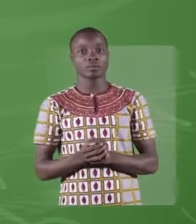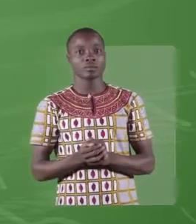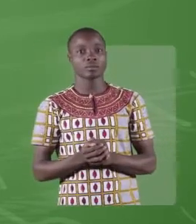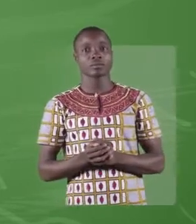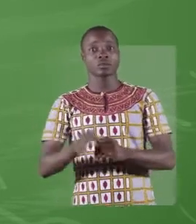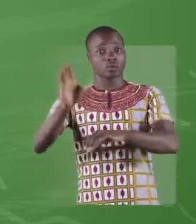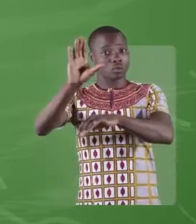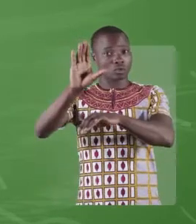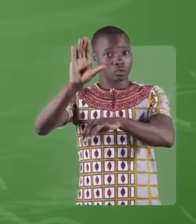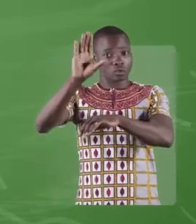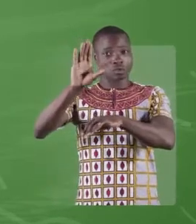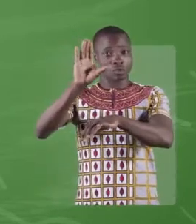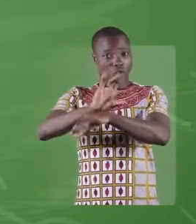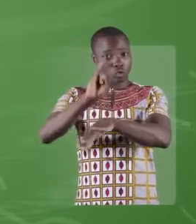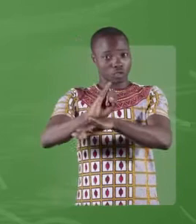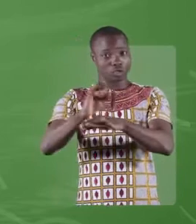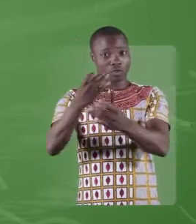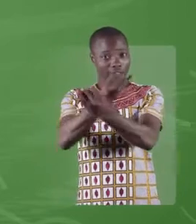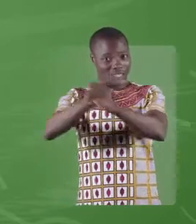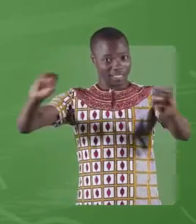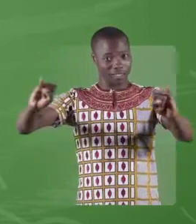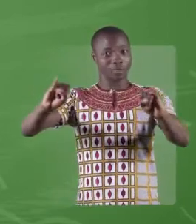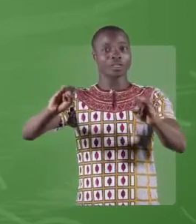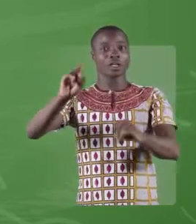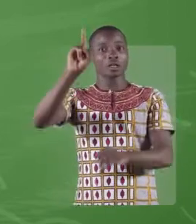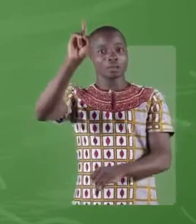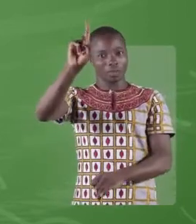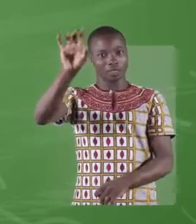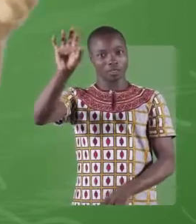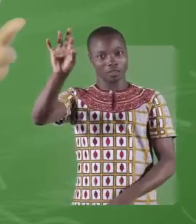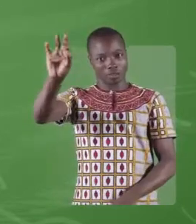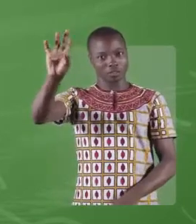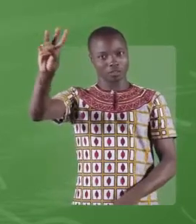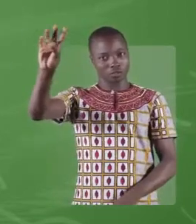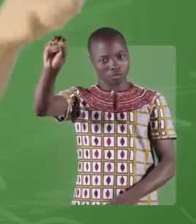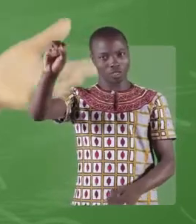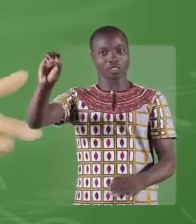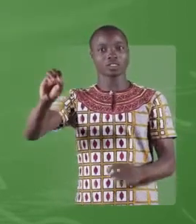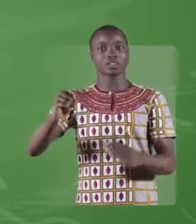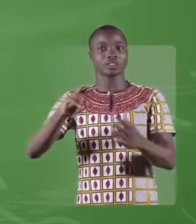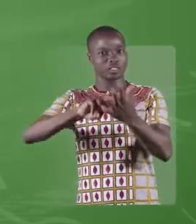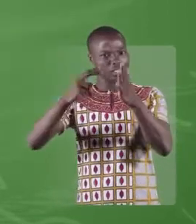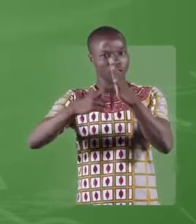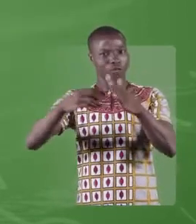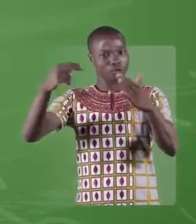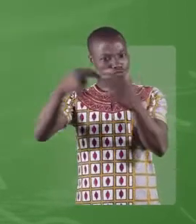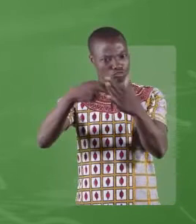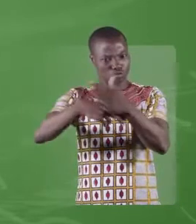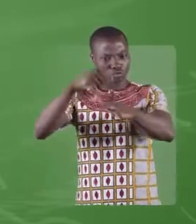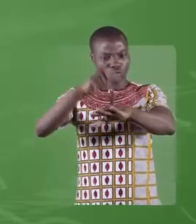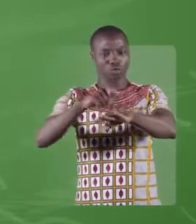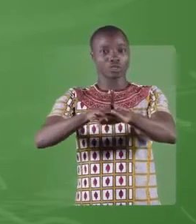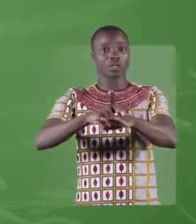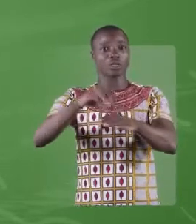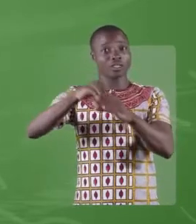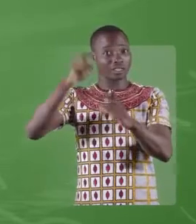l'obtention de notre indépendance en 1960 ouvre une nouvelle ère dans l'histoire de